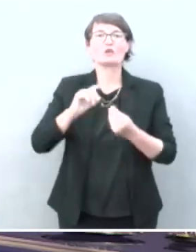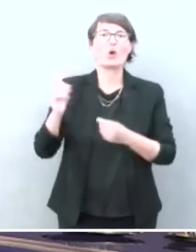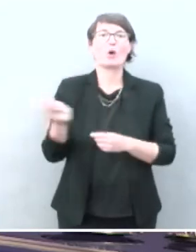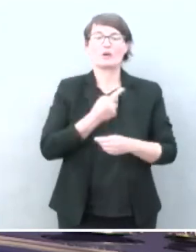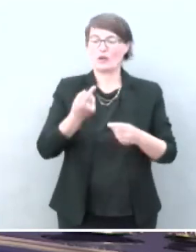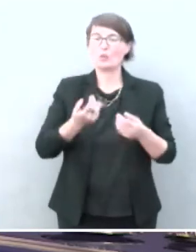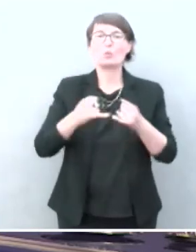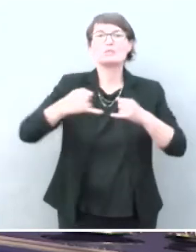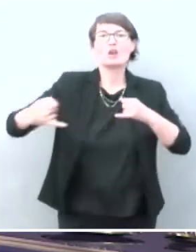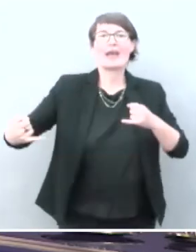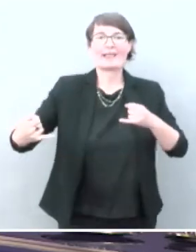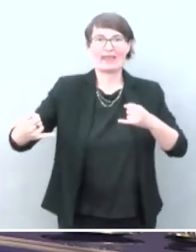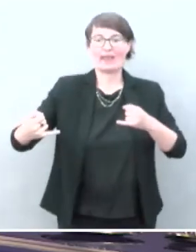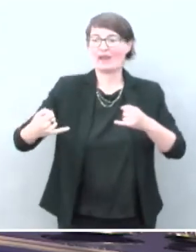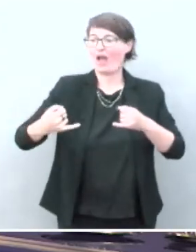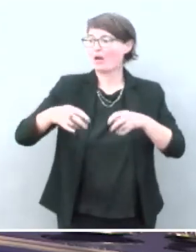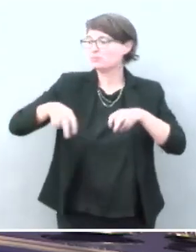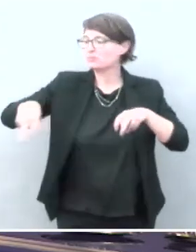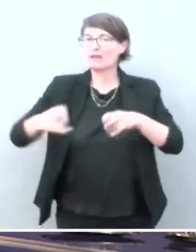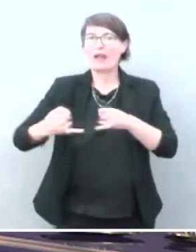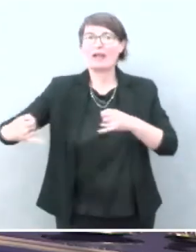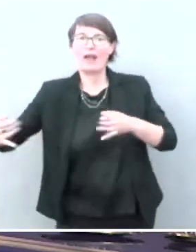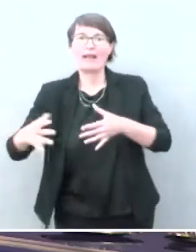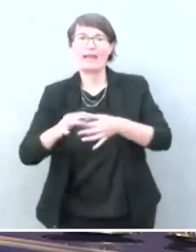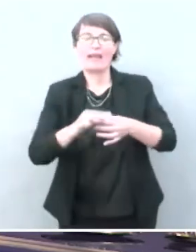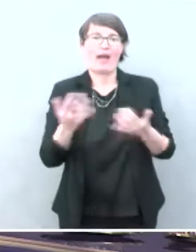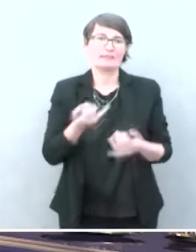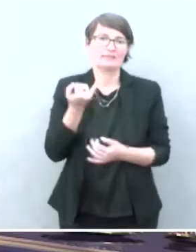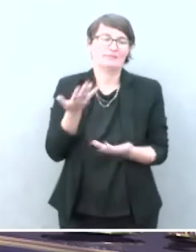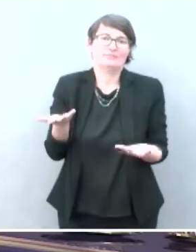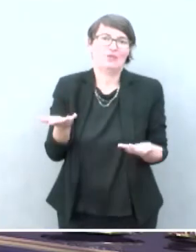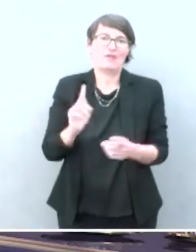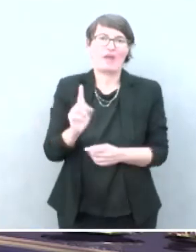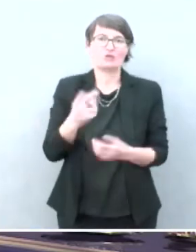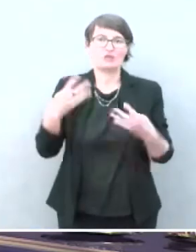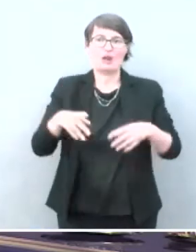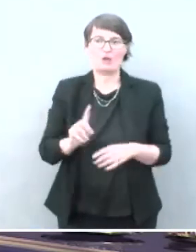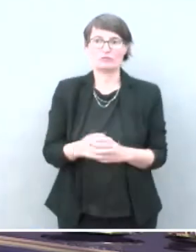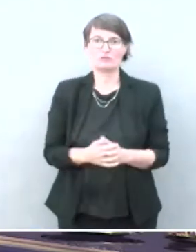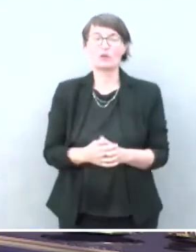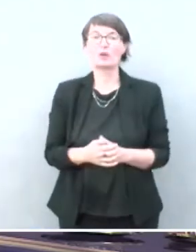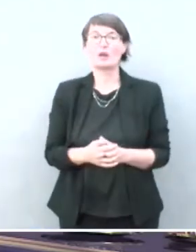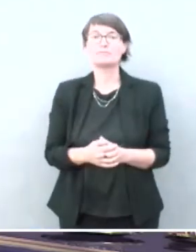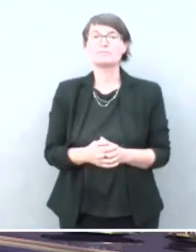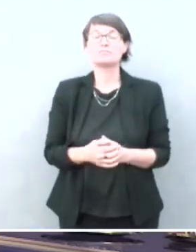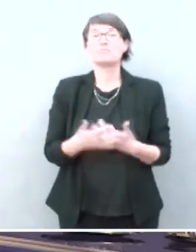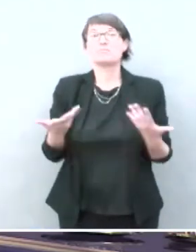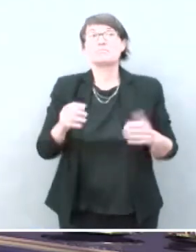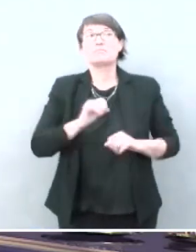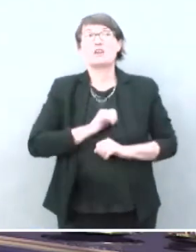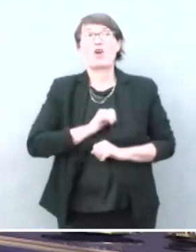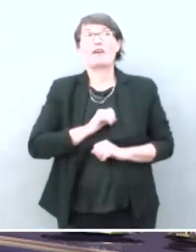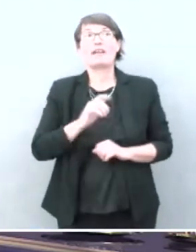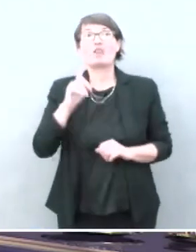giocare il campionato europeo, tutti giocano in 11, tutte le stesse condizioni. Ma guarda, io credo che se in Italia si facessero milioni di